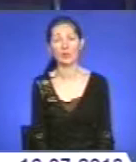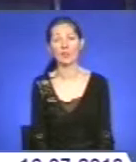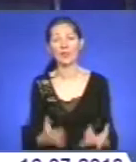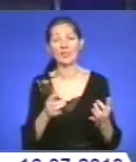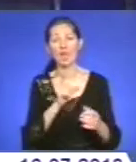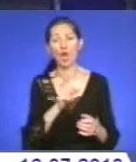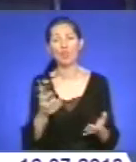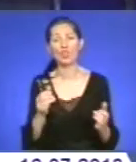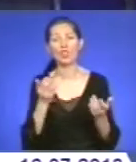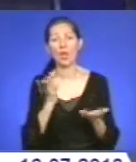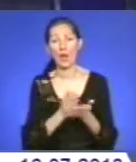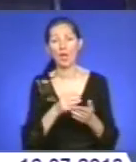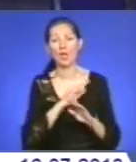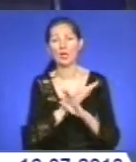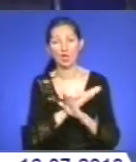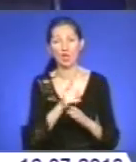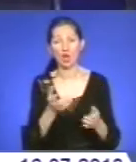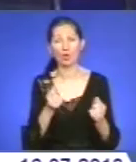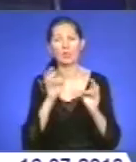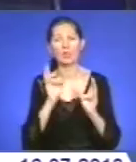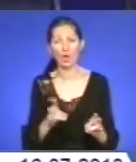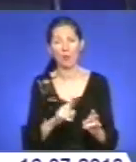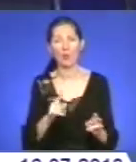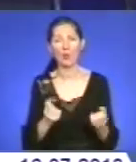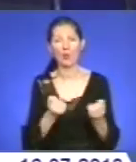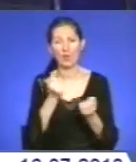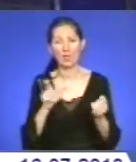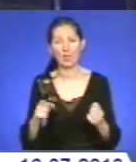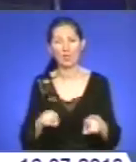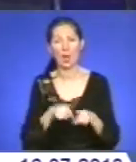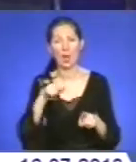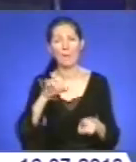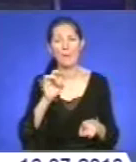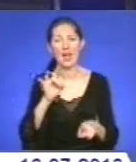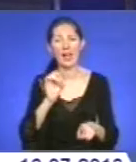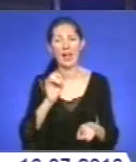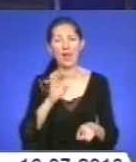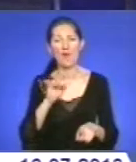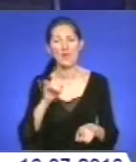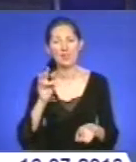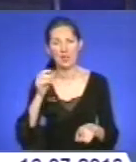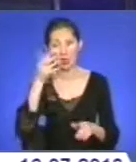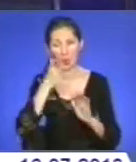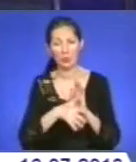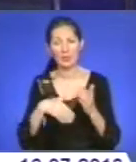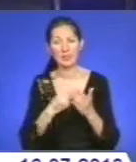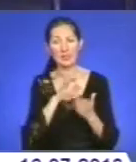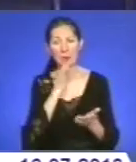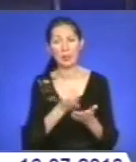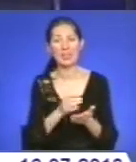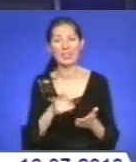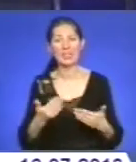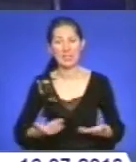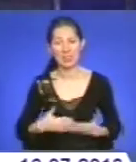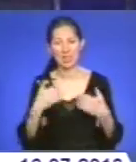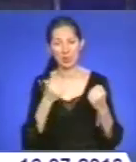Скільки людей ще має загинути чи отримати травми, щоб водії та перевізники зрозуміли свою відповідальність за життя і здоров'я